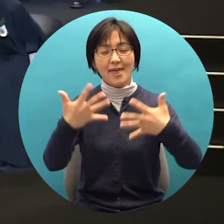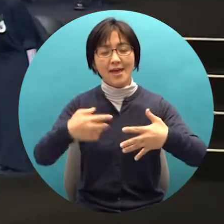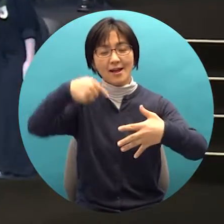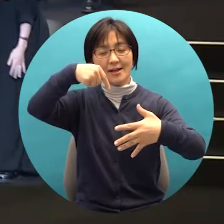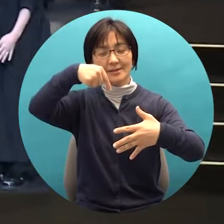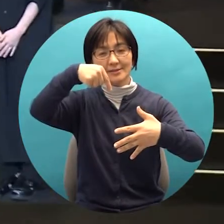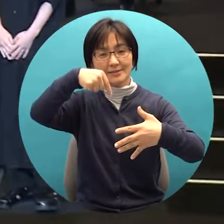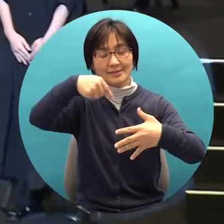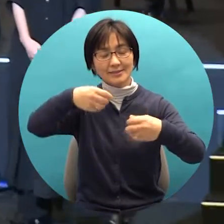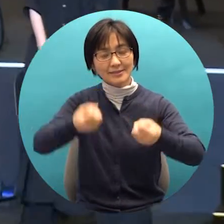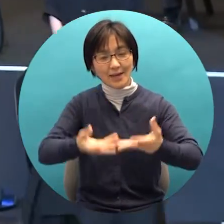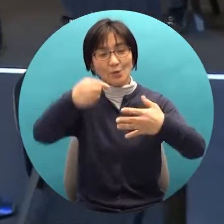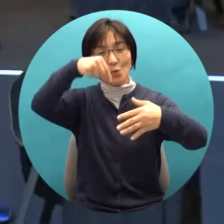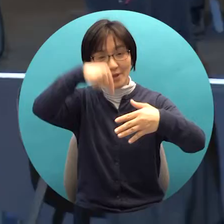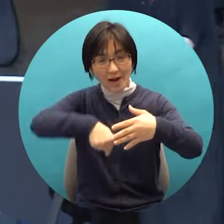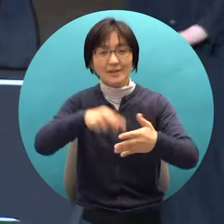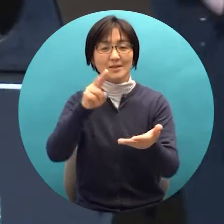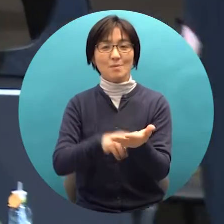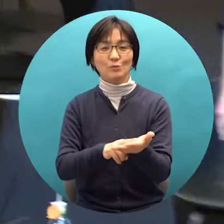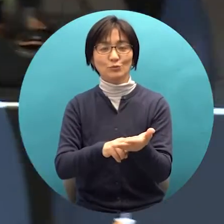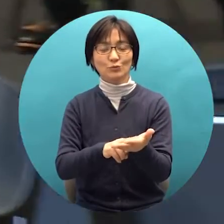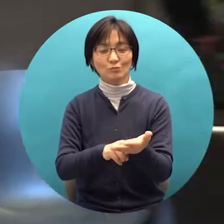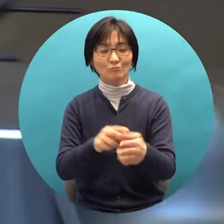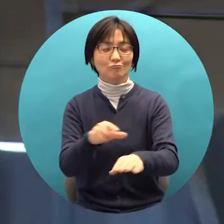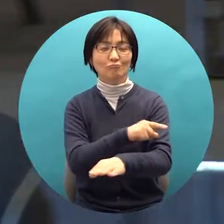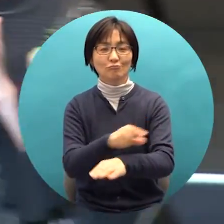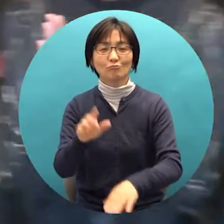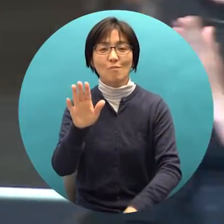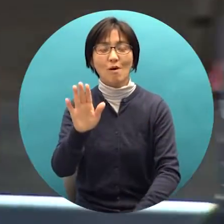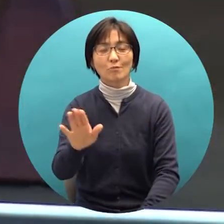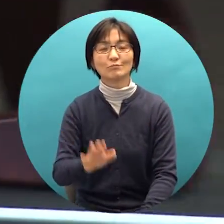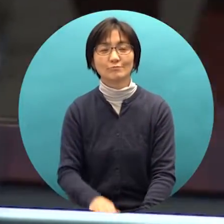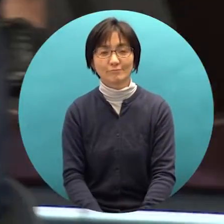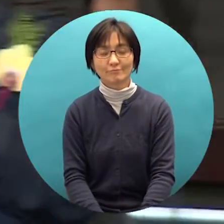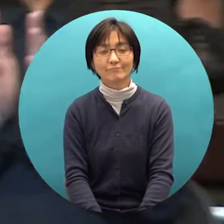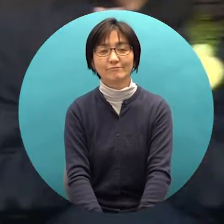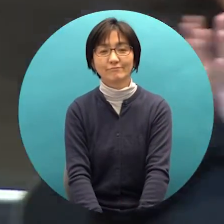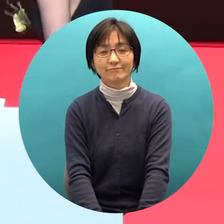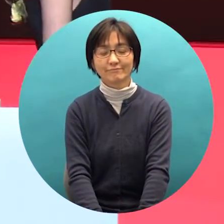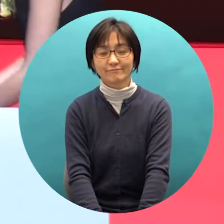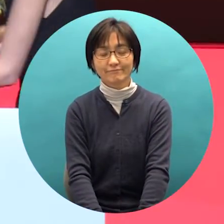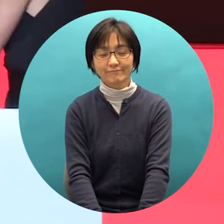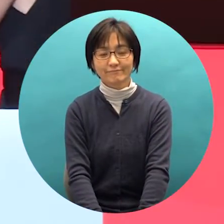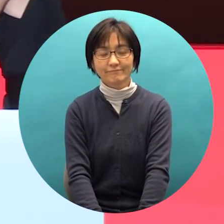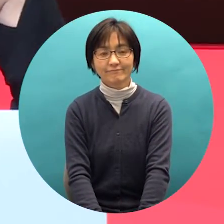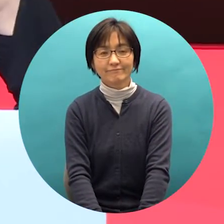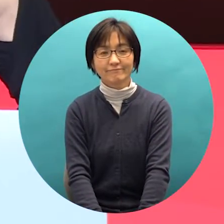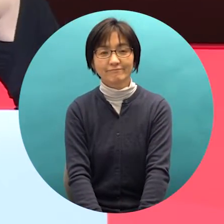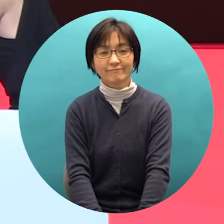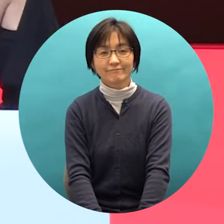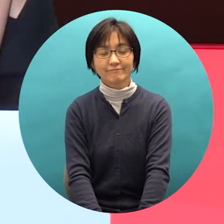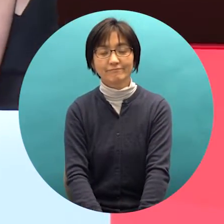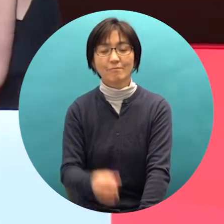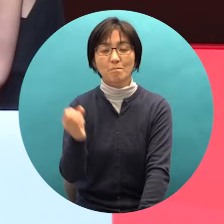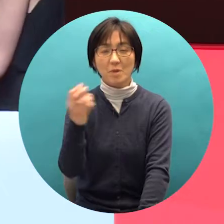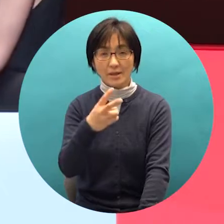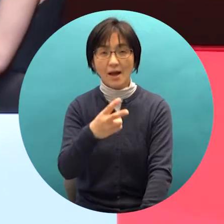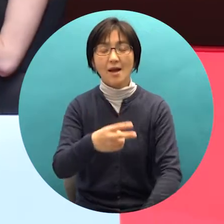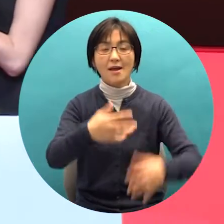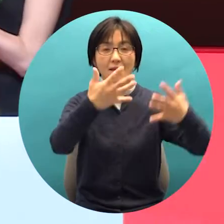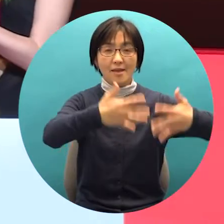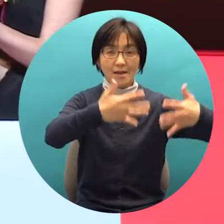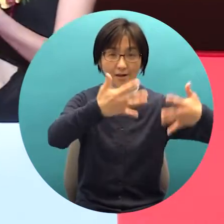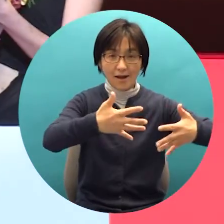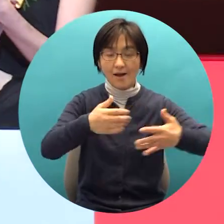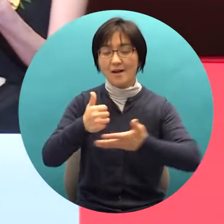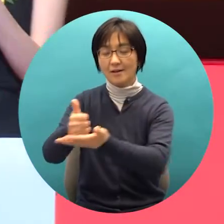めていまして、これをディレクター主義というのですが、特徴となっています。でまた、映